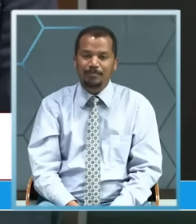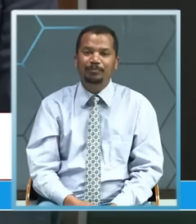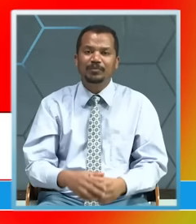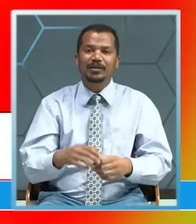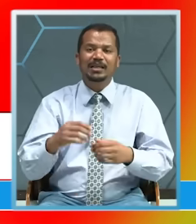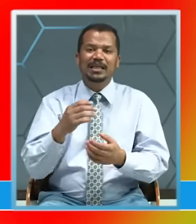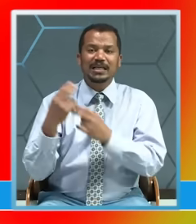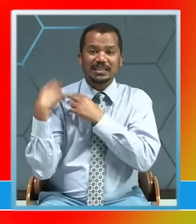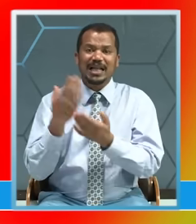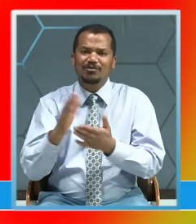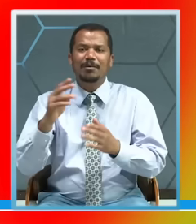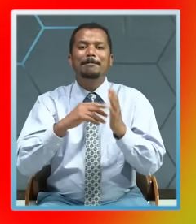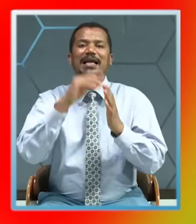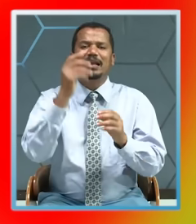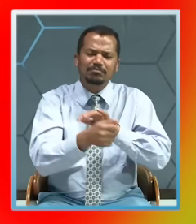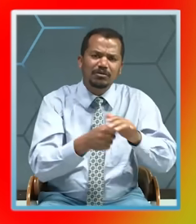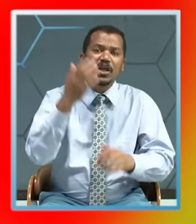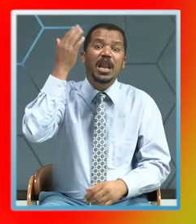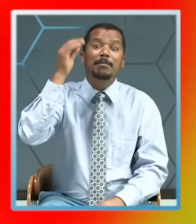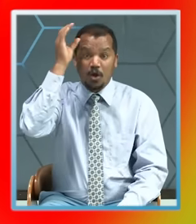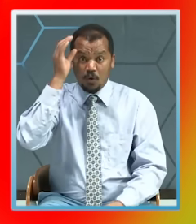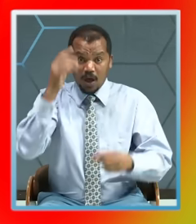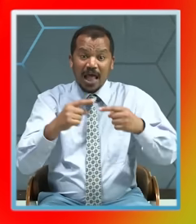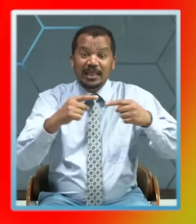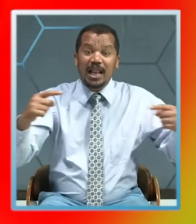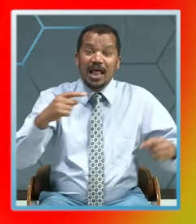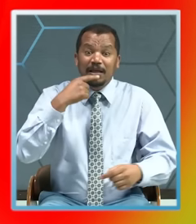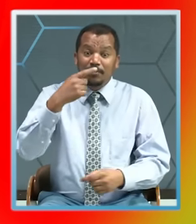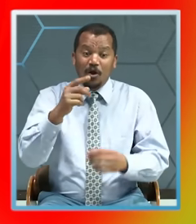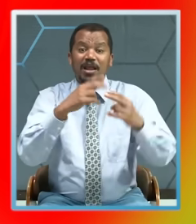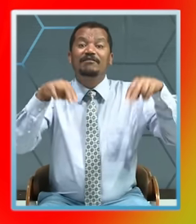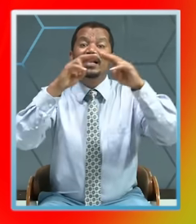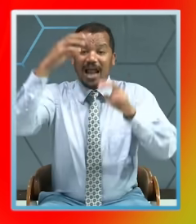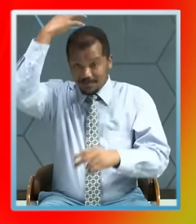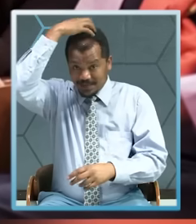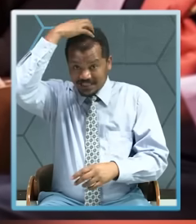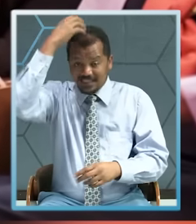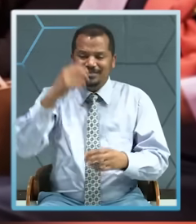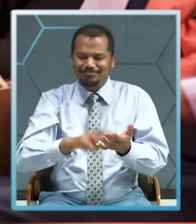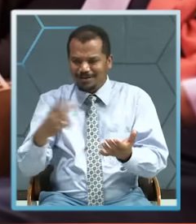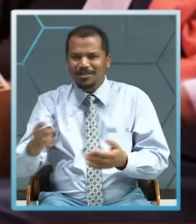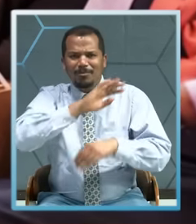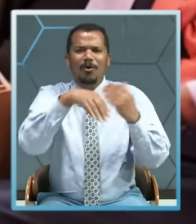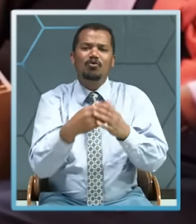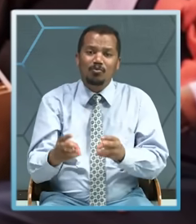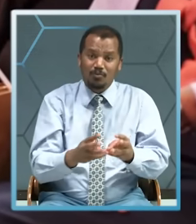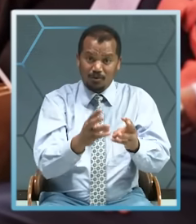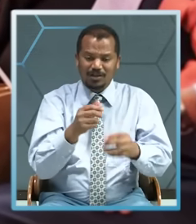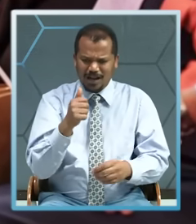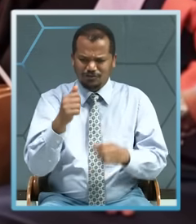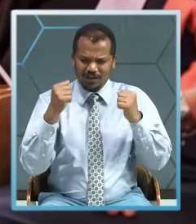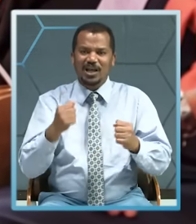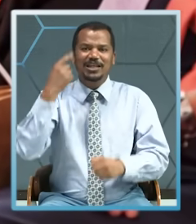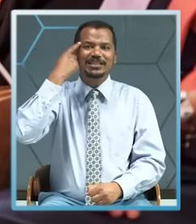ያቀርባል። ስልጣን ተወግዶ መቀሌ ተሸሽጎ የነበረው ህዋት ጣላት የሚለውን የፌደራል መንግስትን በመጣል በሁሉም